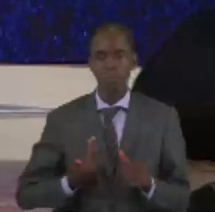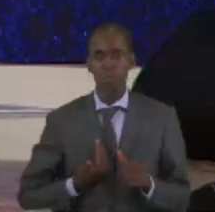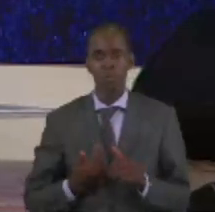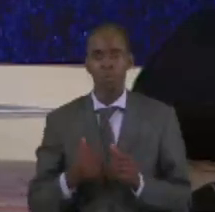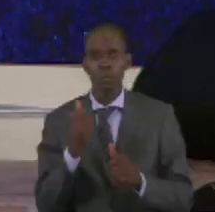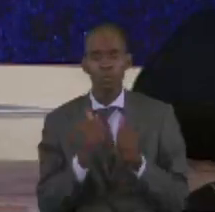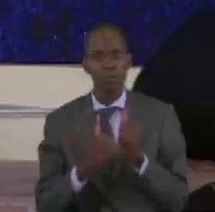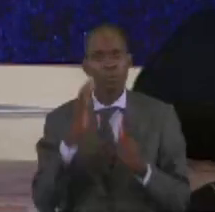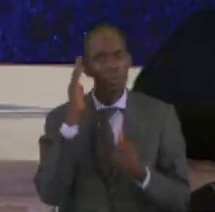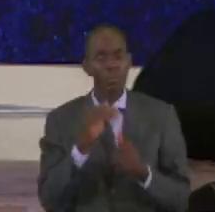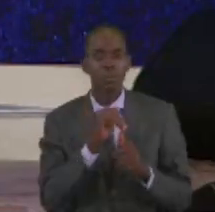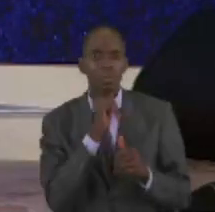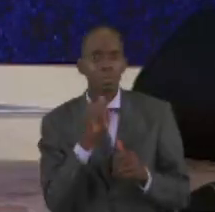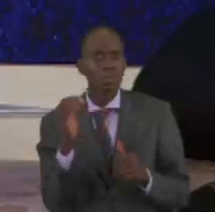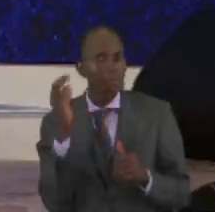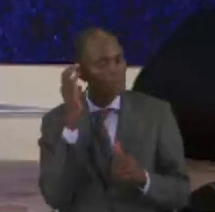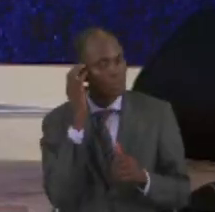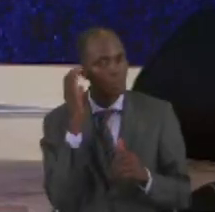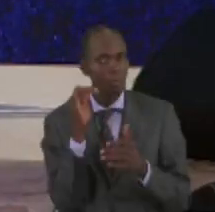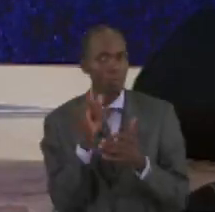n'écoutera pas ce prophète